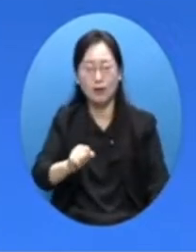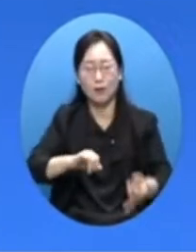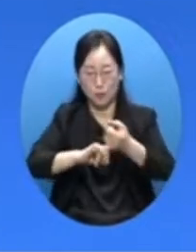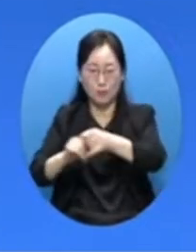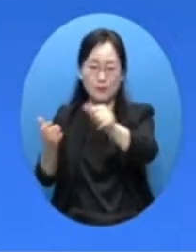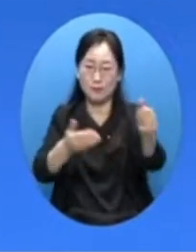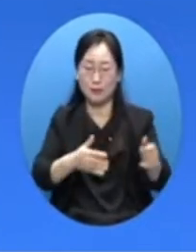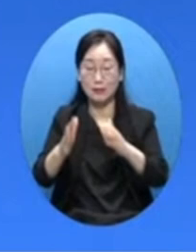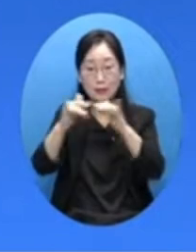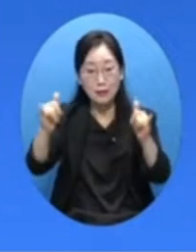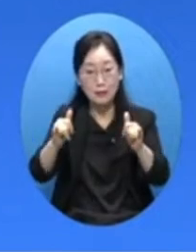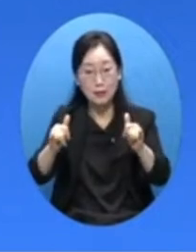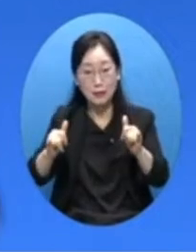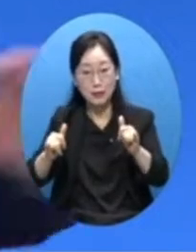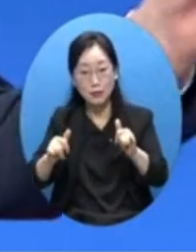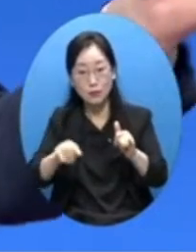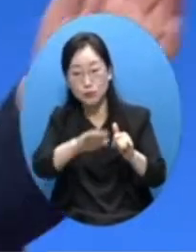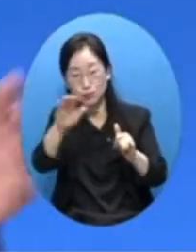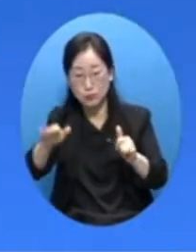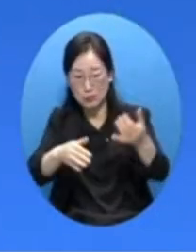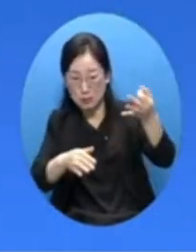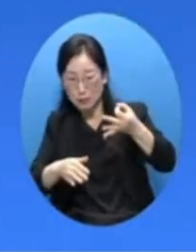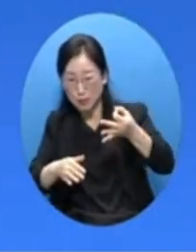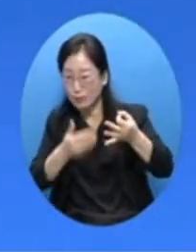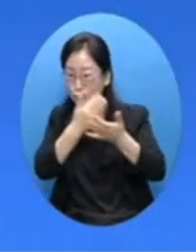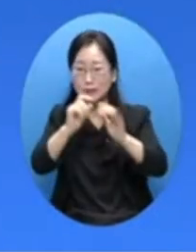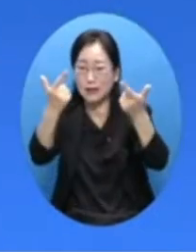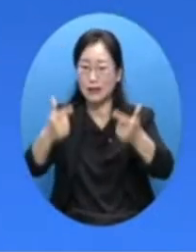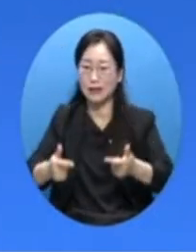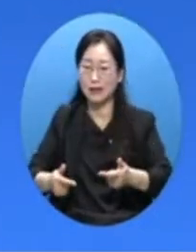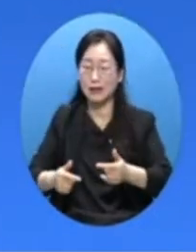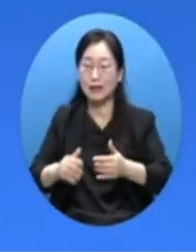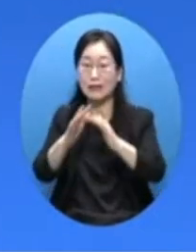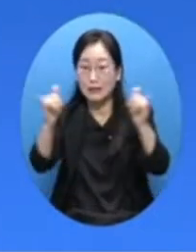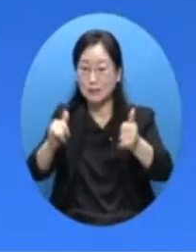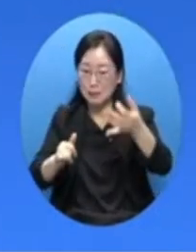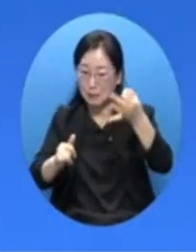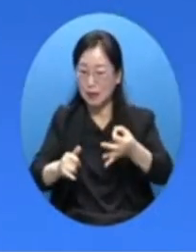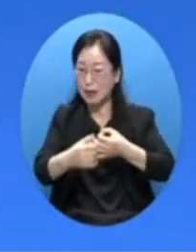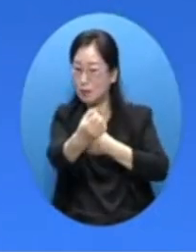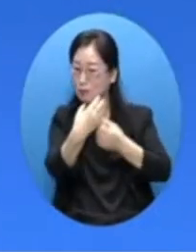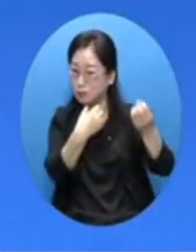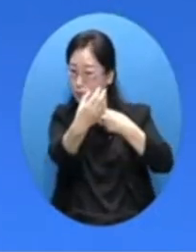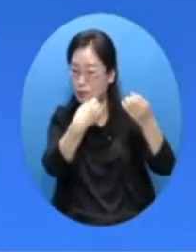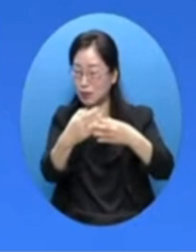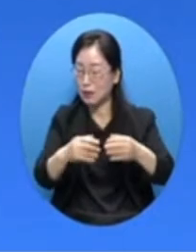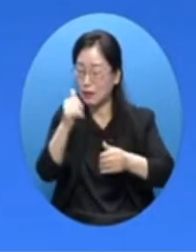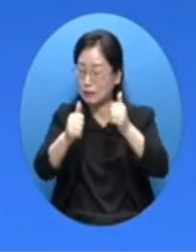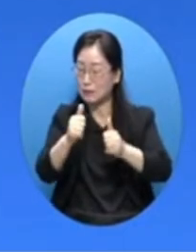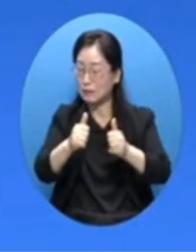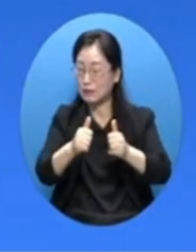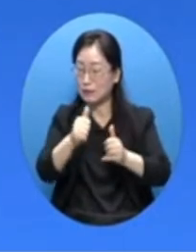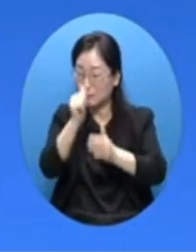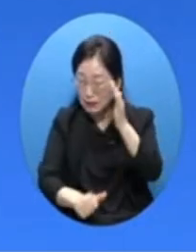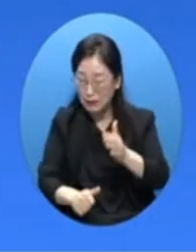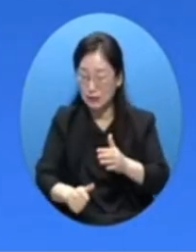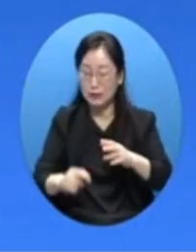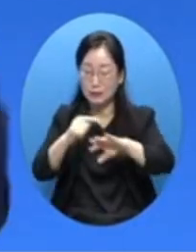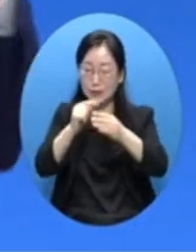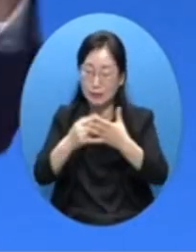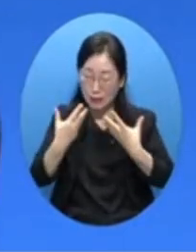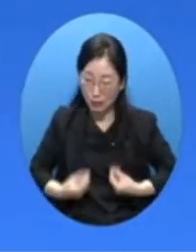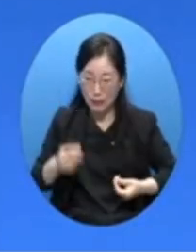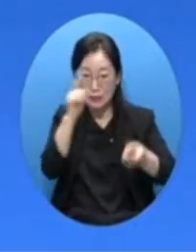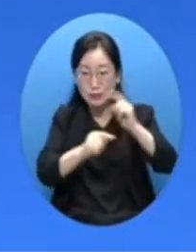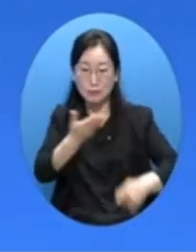여러분 사람들이 우리에게 어떻게 보는 게 그게 중요한 것이 아닙니다. 사람들은 사람들이 나에게 뭐라 그랬다고 시험에 들고 낙심하고 상처받습니다.